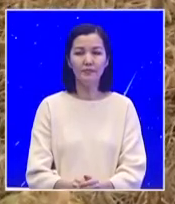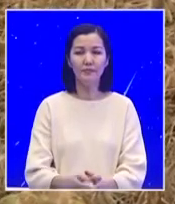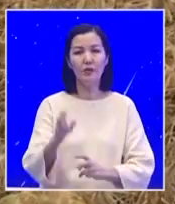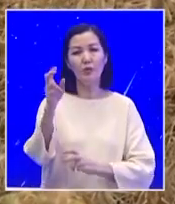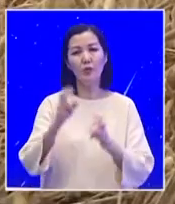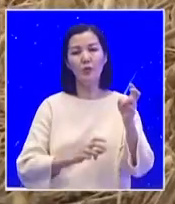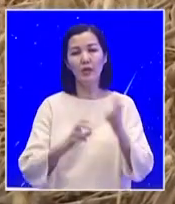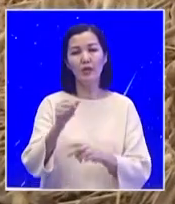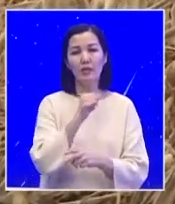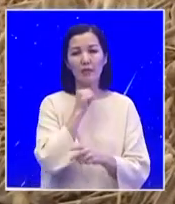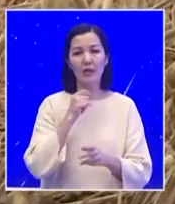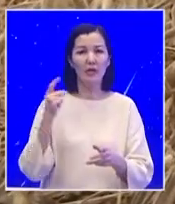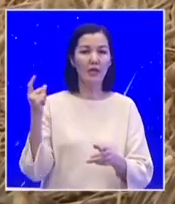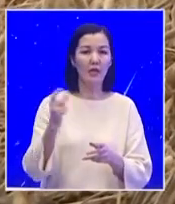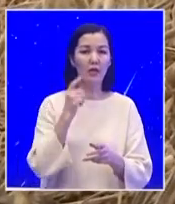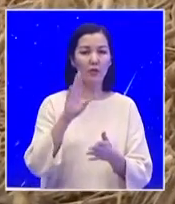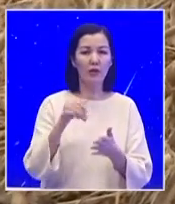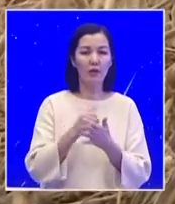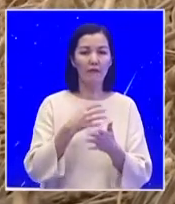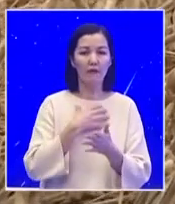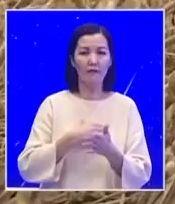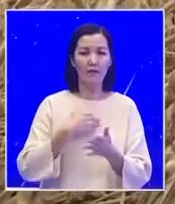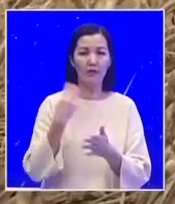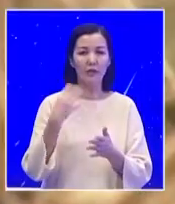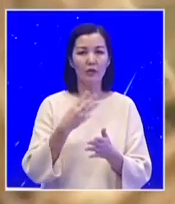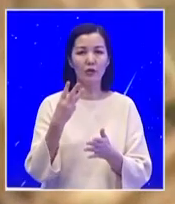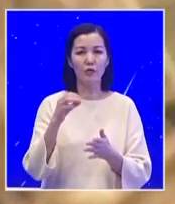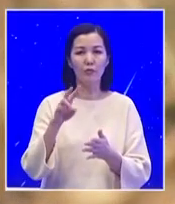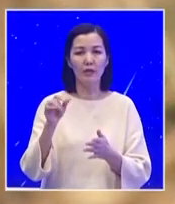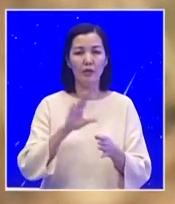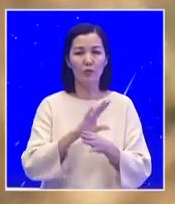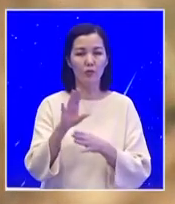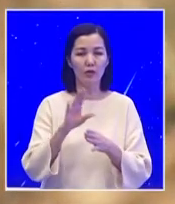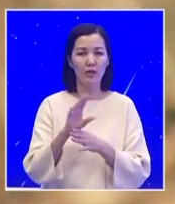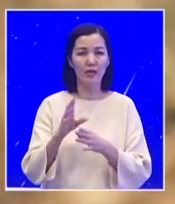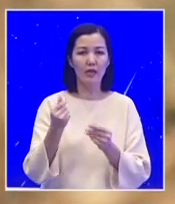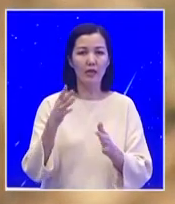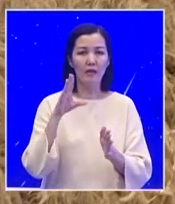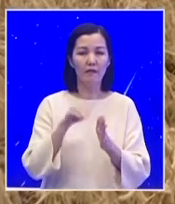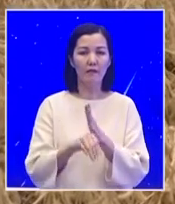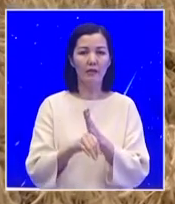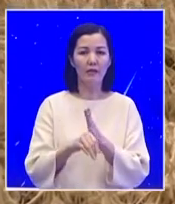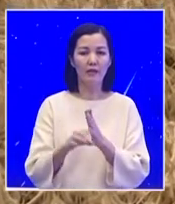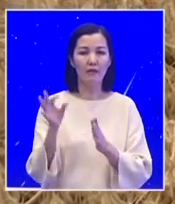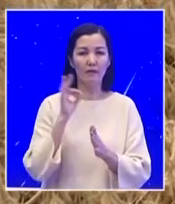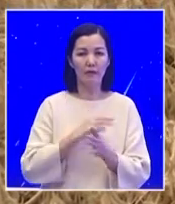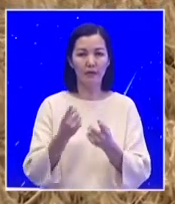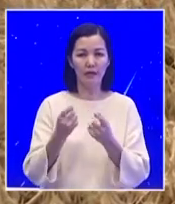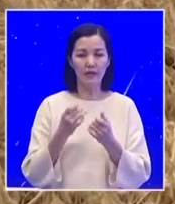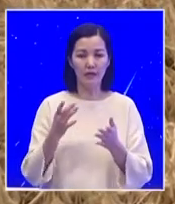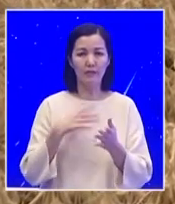Өнеркәсіп Талғар аудан экономикасына арқау. 2019 жылы 44 миллиард теңгенің өнімі өндірілді. Инвестицияларда ел игілігіне тартылып